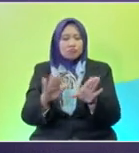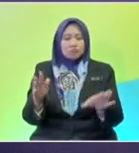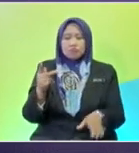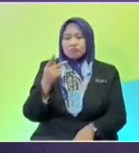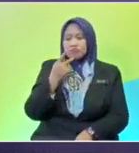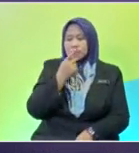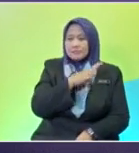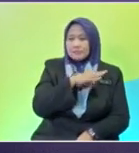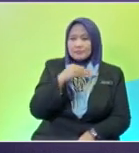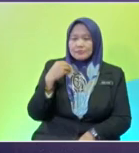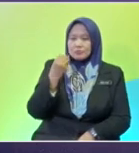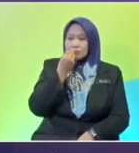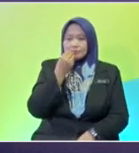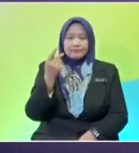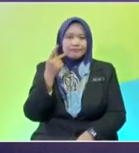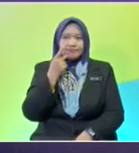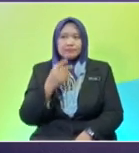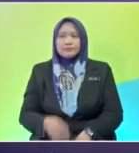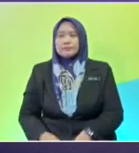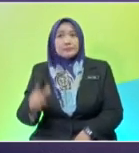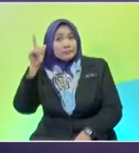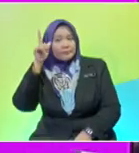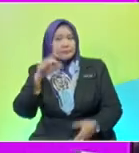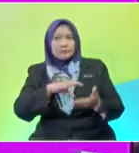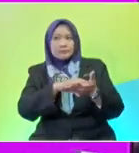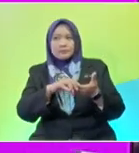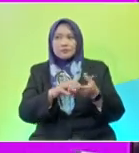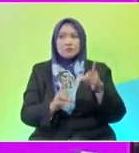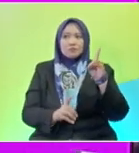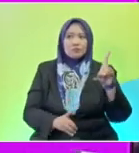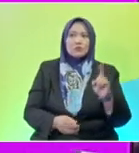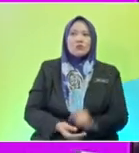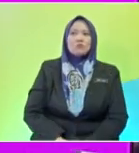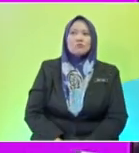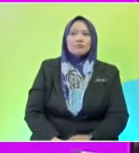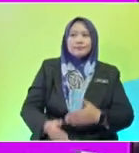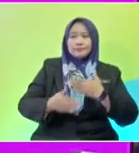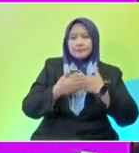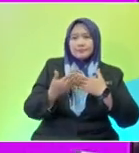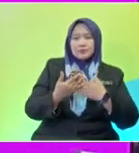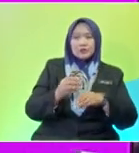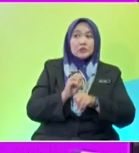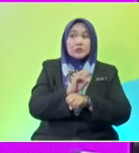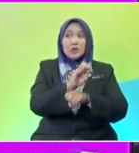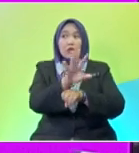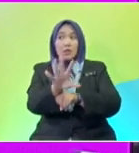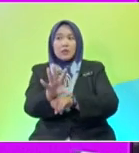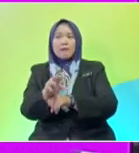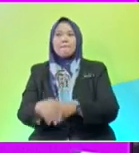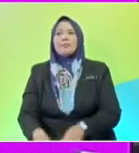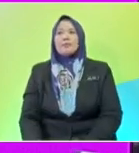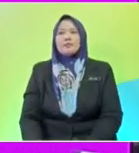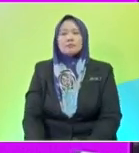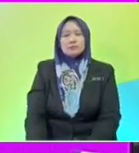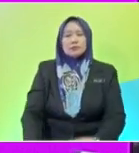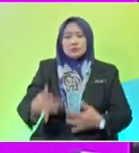yang pertama mudah diserang penyakit berbahaya ini kalau kita makan makanan tidak berkhasiat